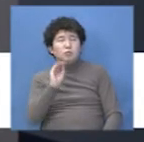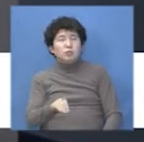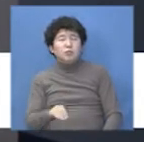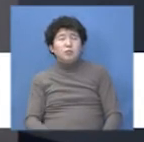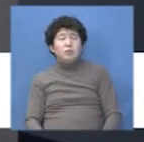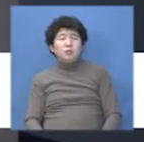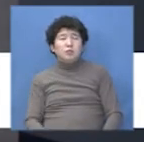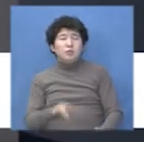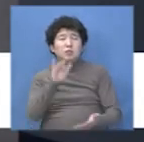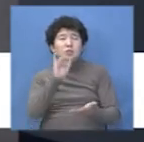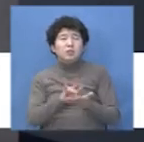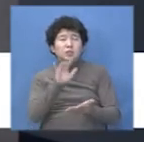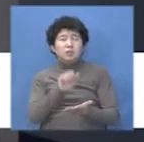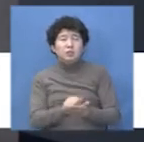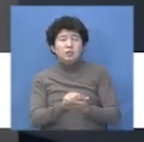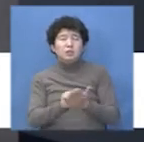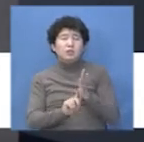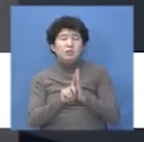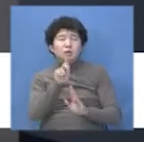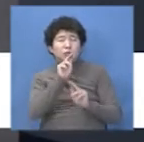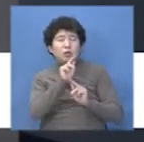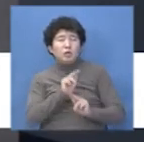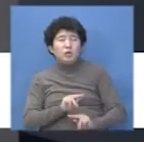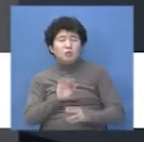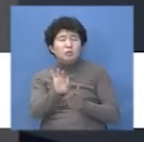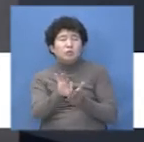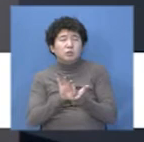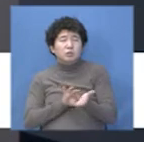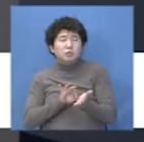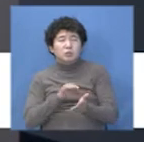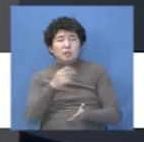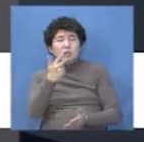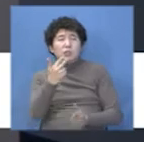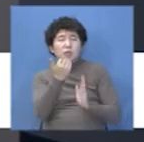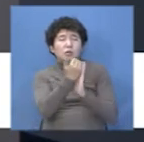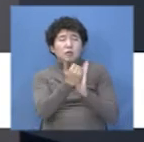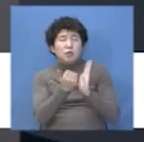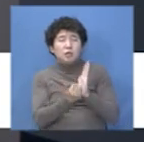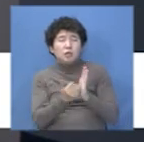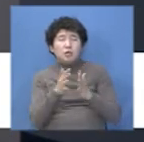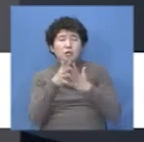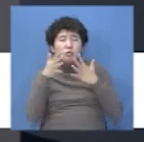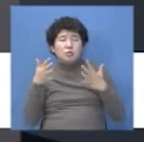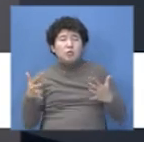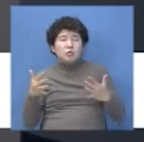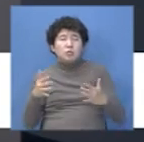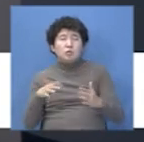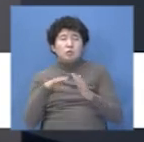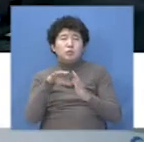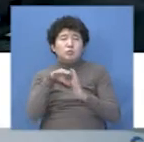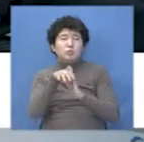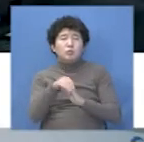занятости начнет работу немедленно. К слову, сейчас уже ведется работа над тремя программами, и большая их часть посвящена